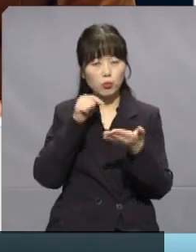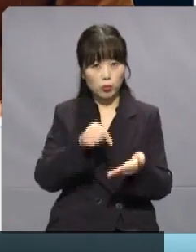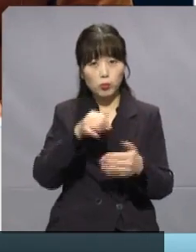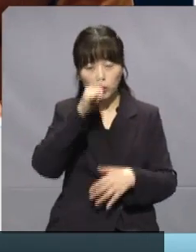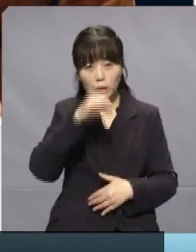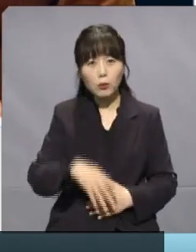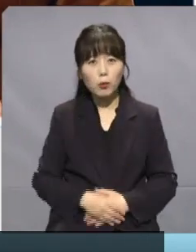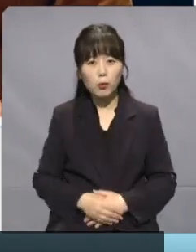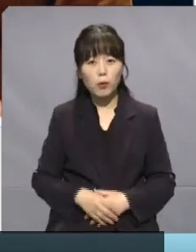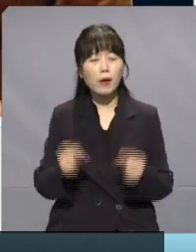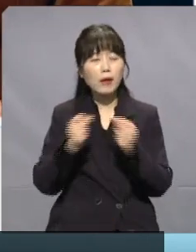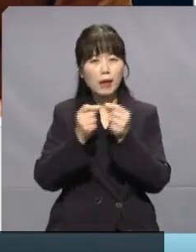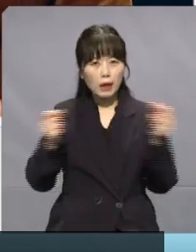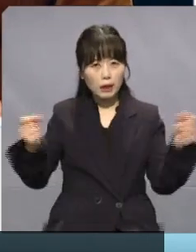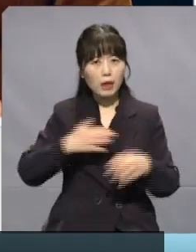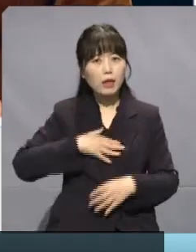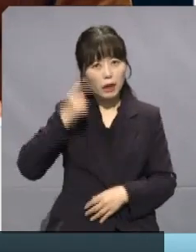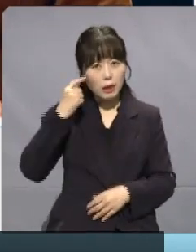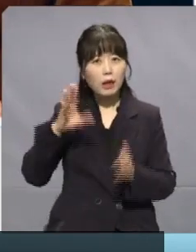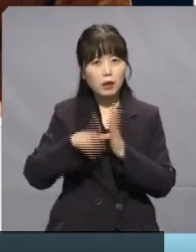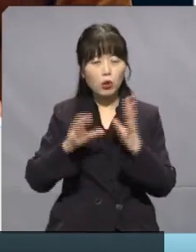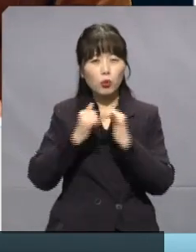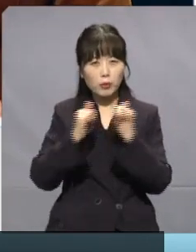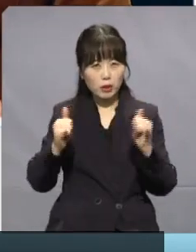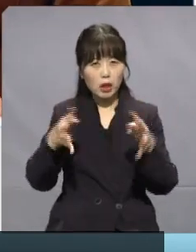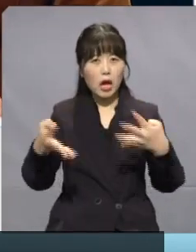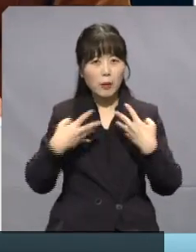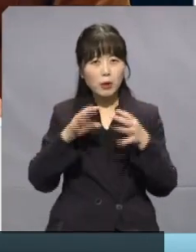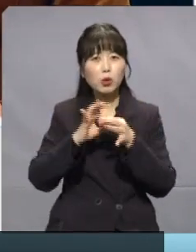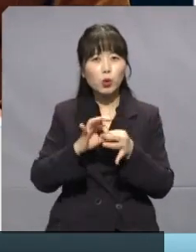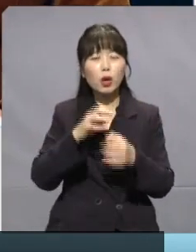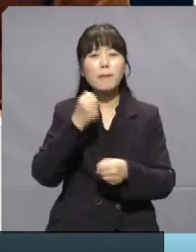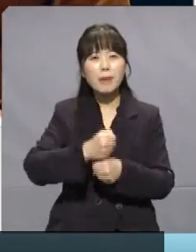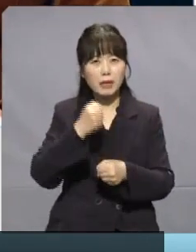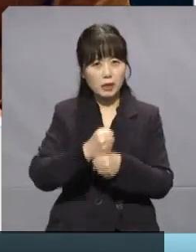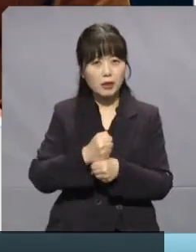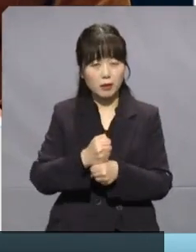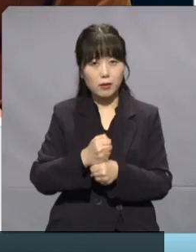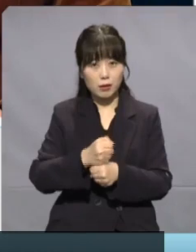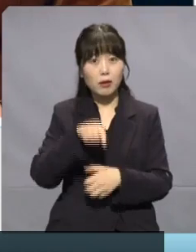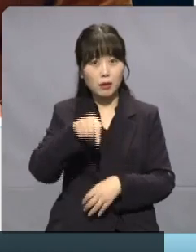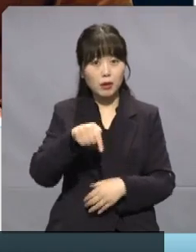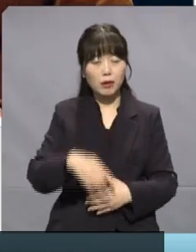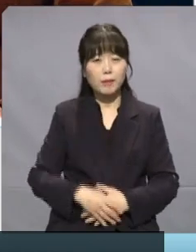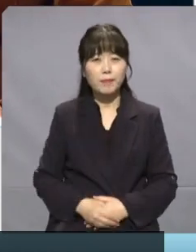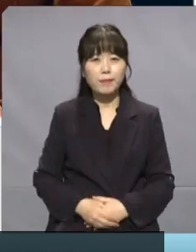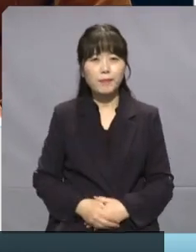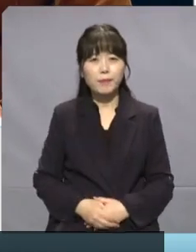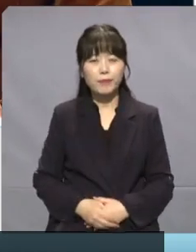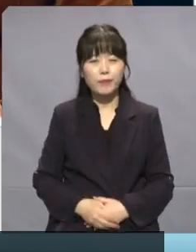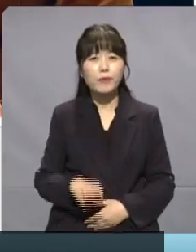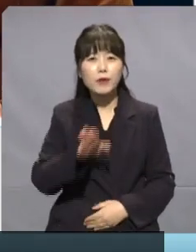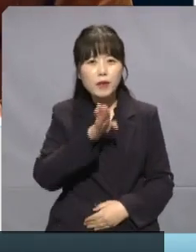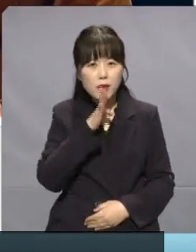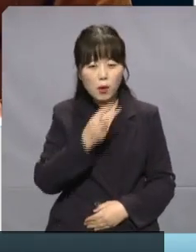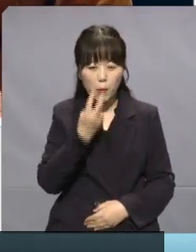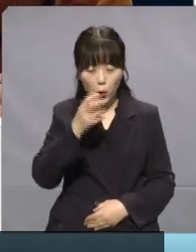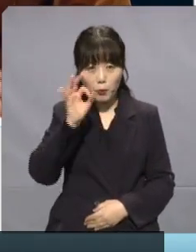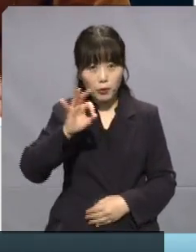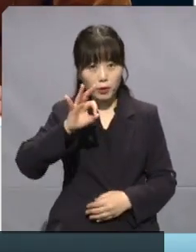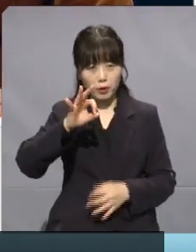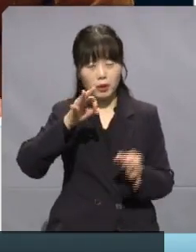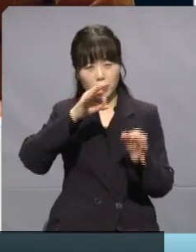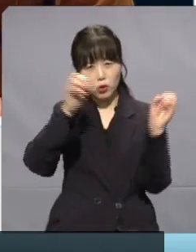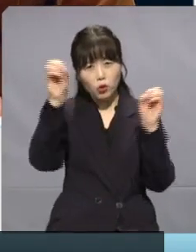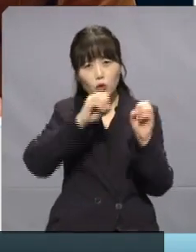이렇게 그러니까 이건 장기적으로 제가 생각하기에는 국민적 합의를 통해서 만들어야 되는 하는 상황이라고 보는 거고요 실질적으로 보험률이 낮은